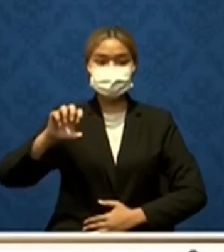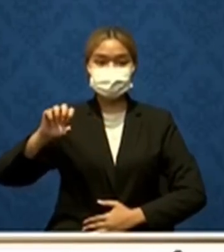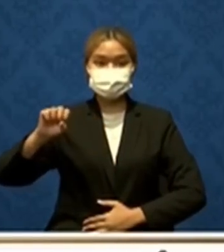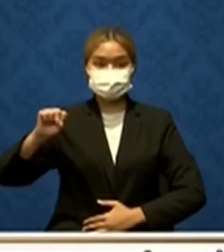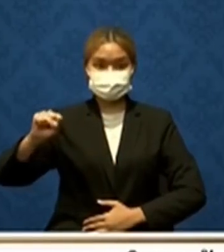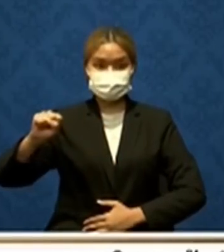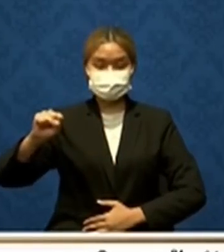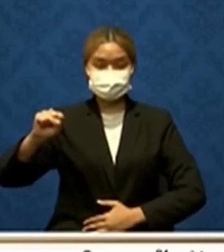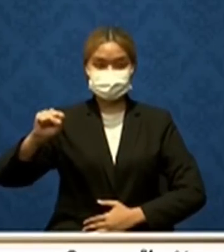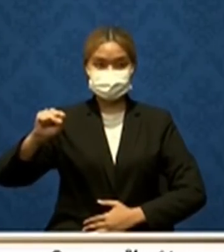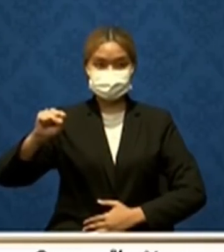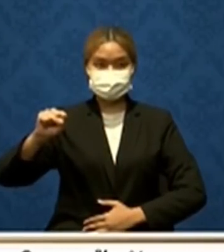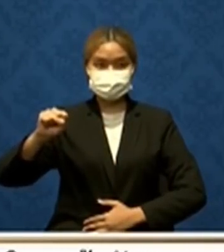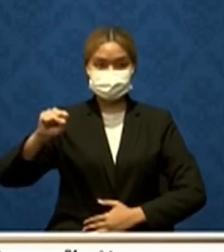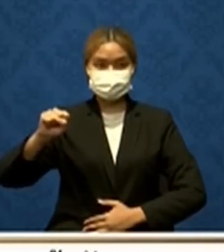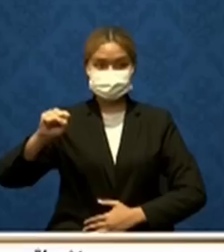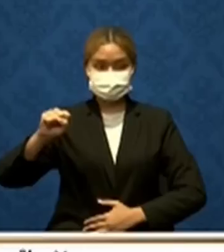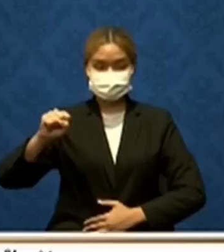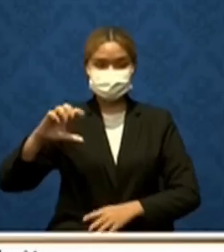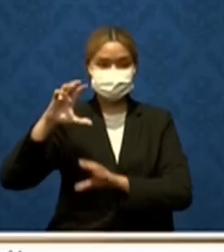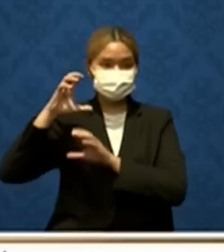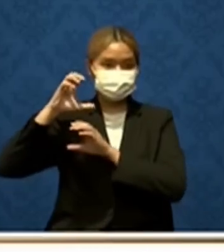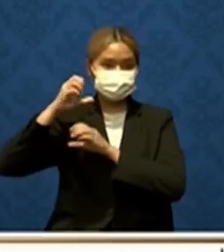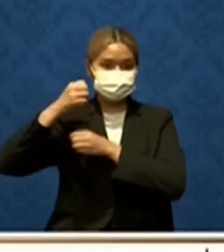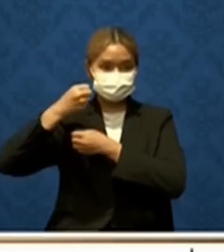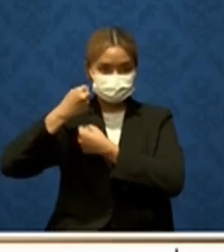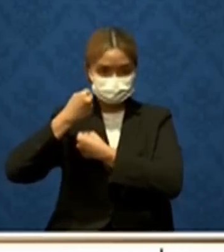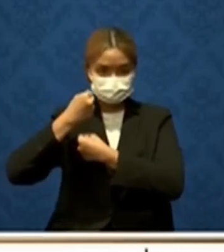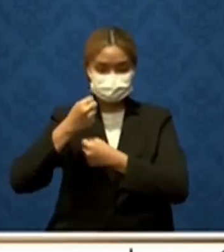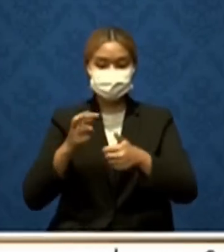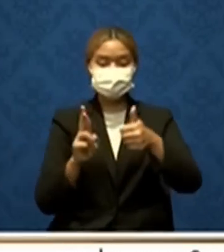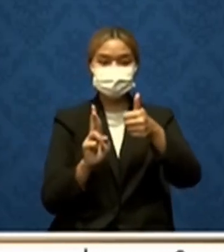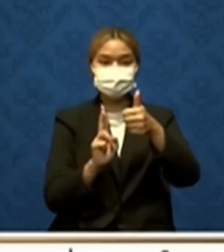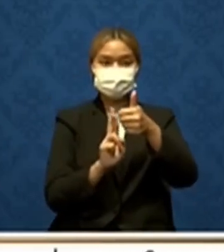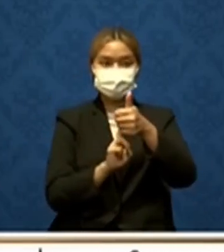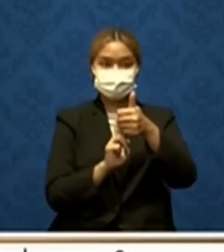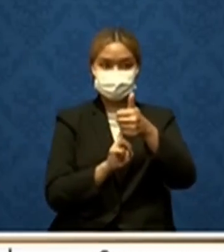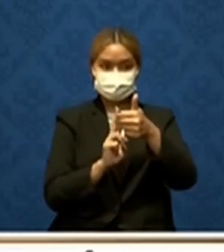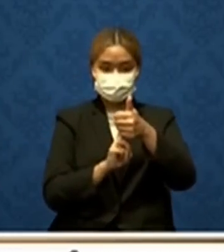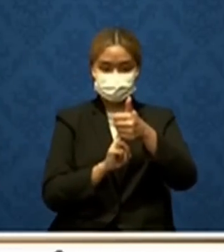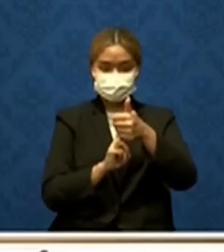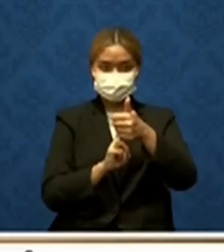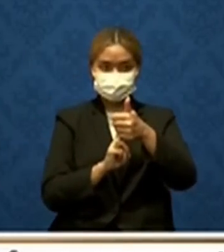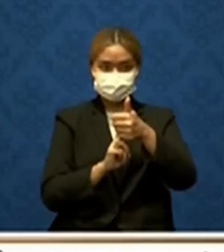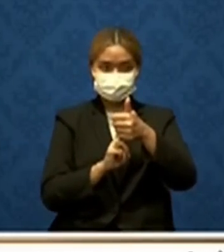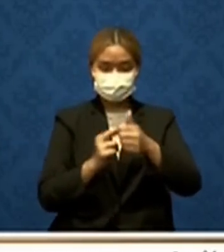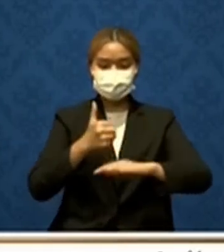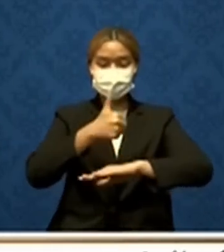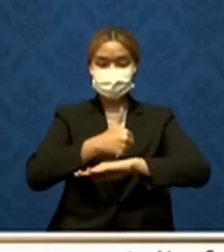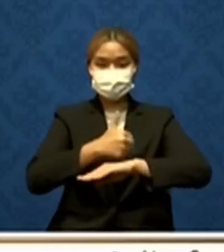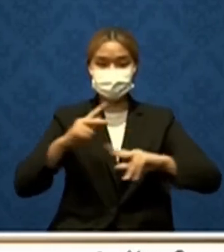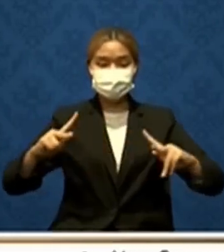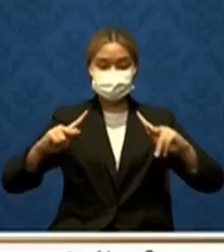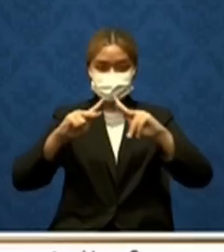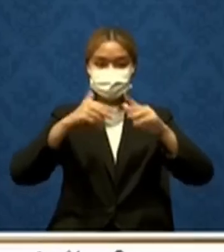บัญชีรายชื่อพรรคประชาธิปัตย์รองนายกรัฐมนตรีและน้ำตีว่าการกระทรวงพาณิชย์